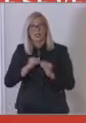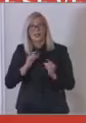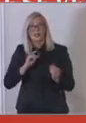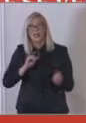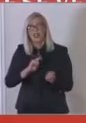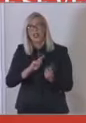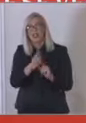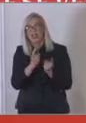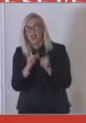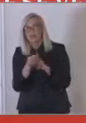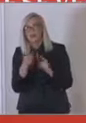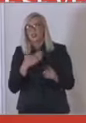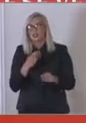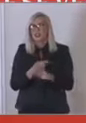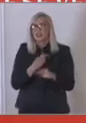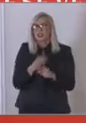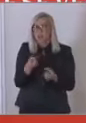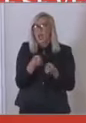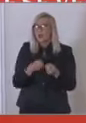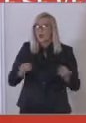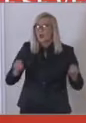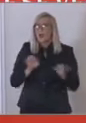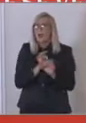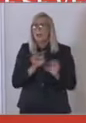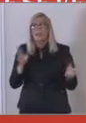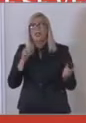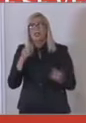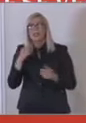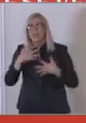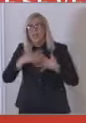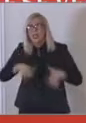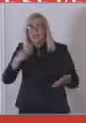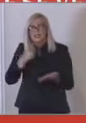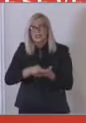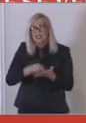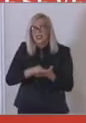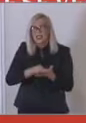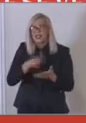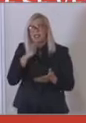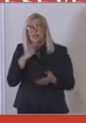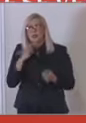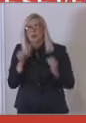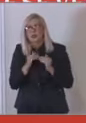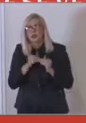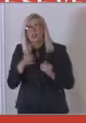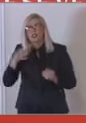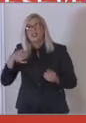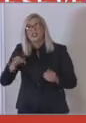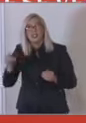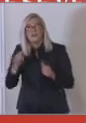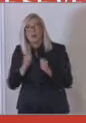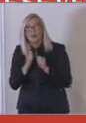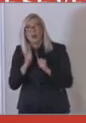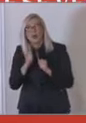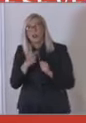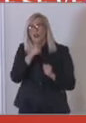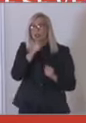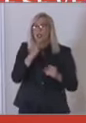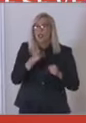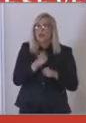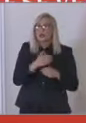Shkëmbimi tregtar mes vendeve tona zhvillohet lirshëm, pa doganime, sipas marrëveshjes së CEFTA-s dhe marrëveshjes për